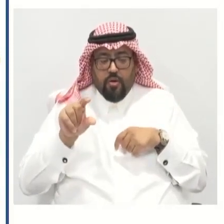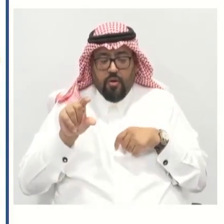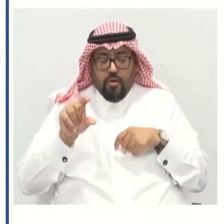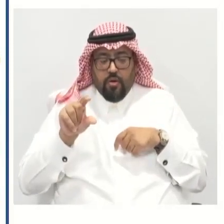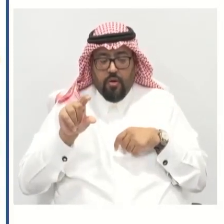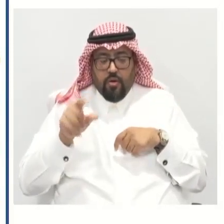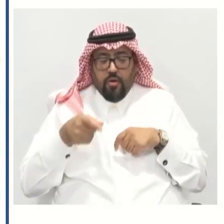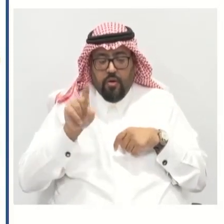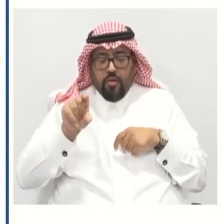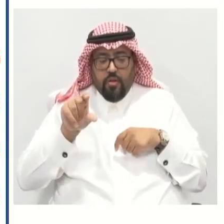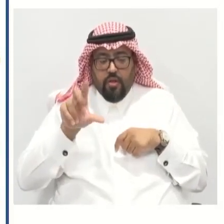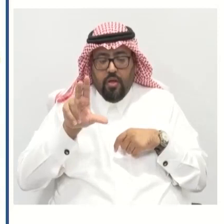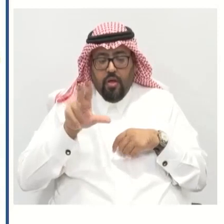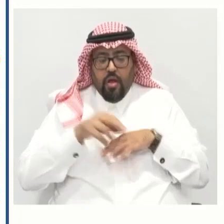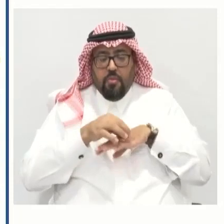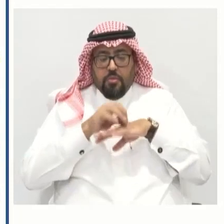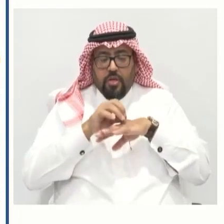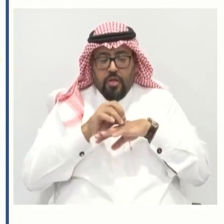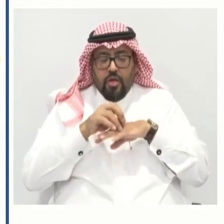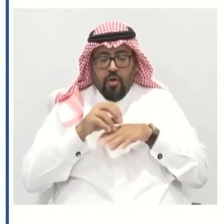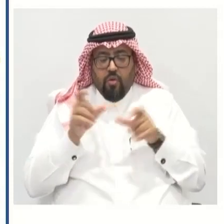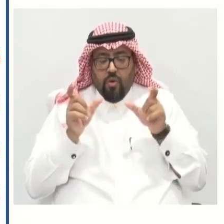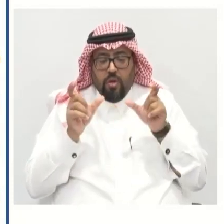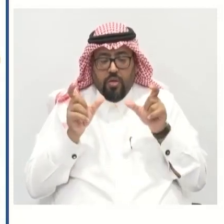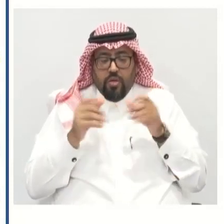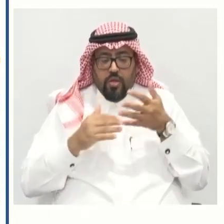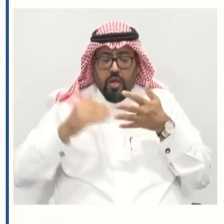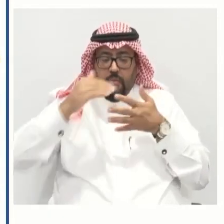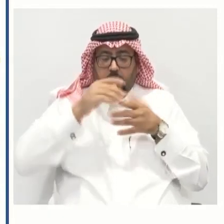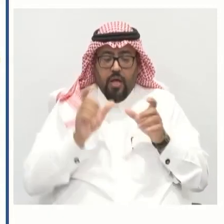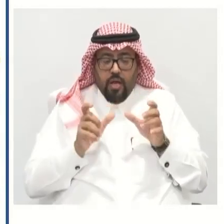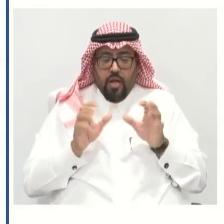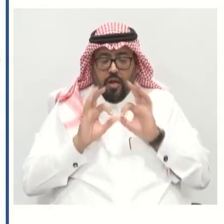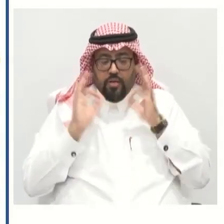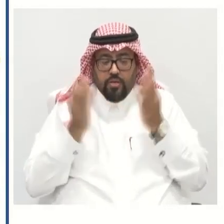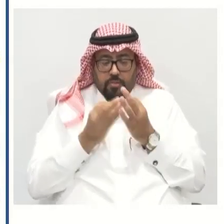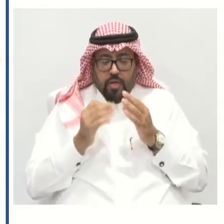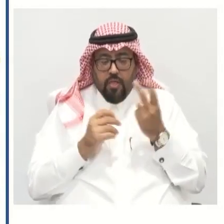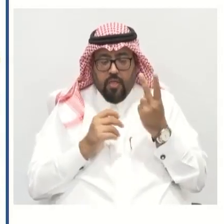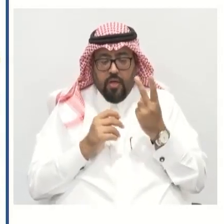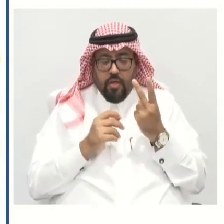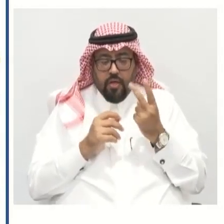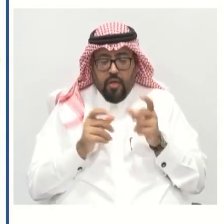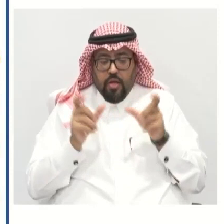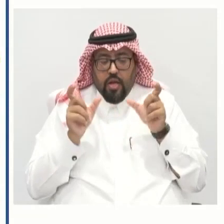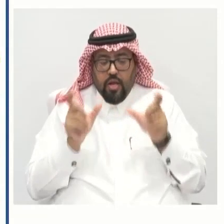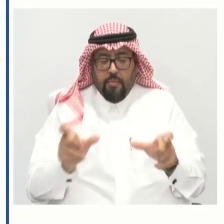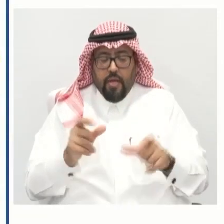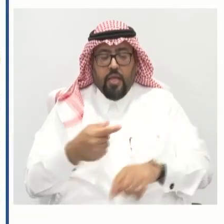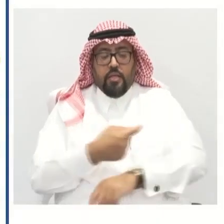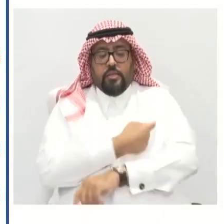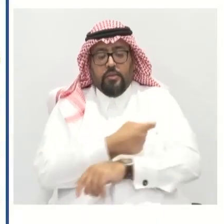الاجتماعيه مختصه بماذا بالحمايه الاجتماعيه الجهاز الثاني الحمايه